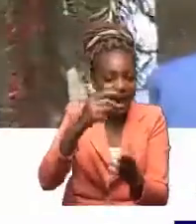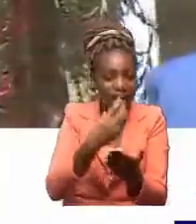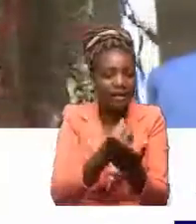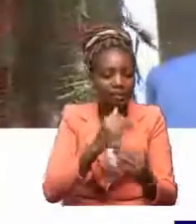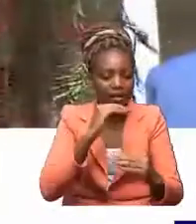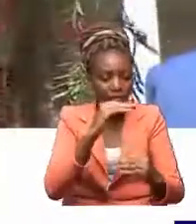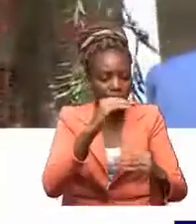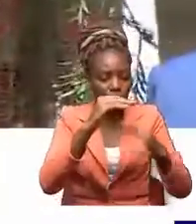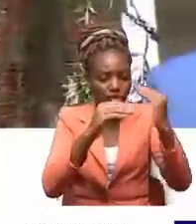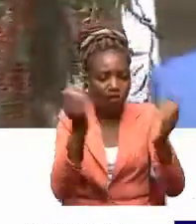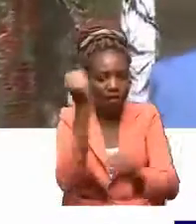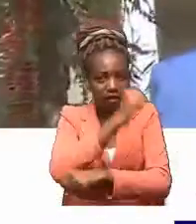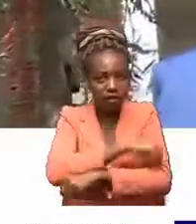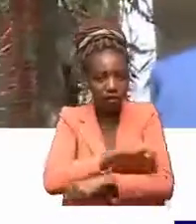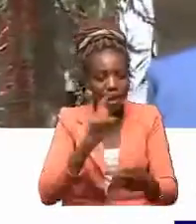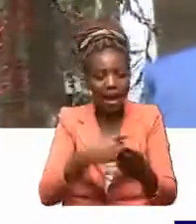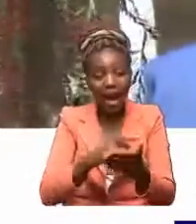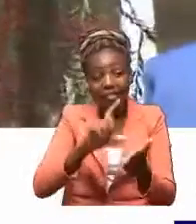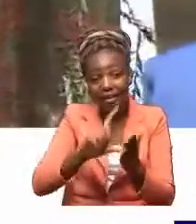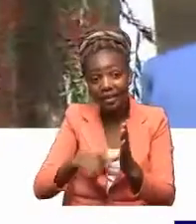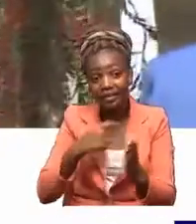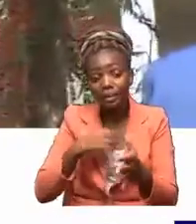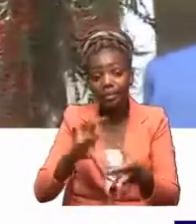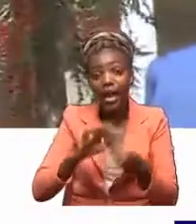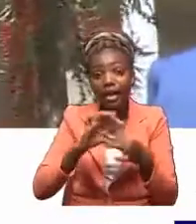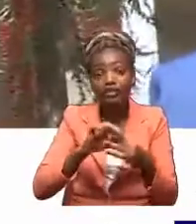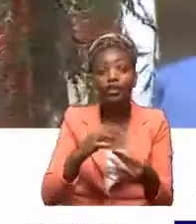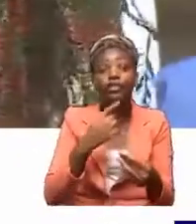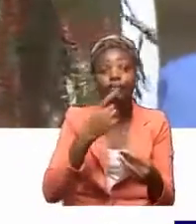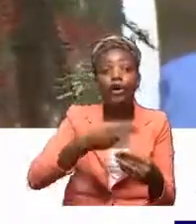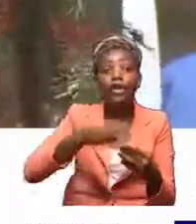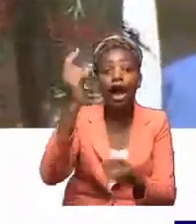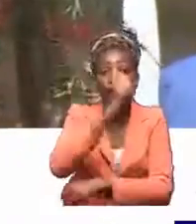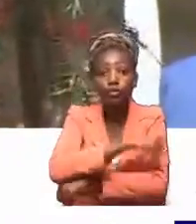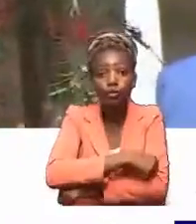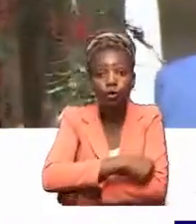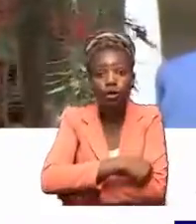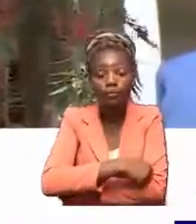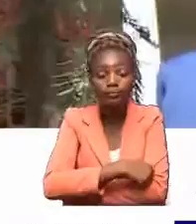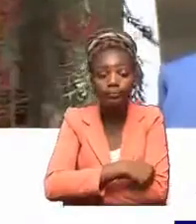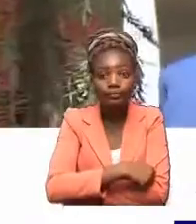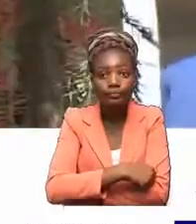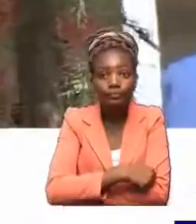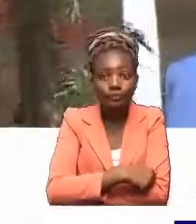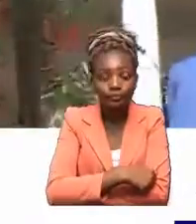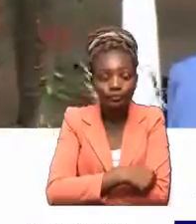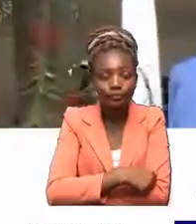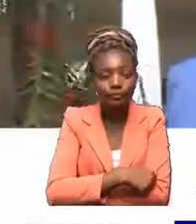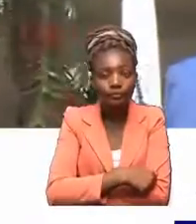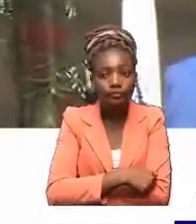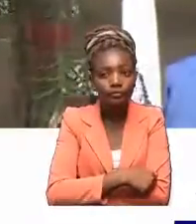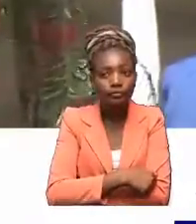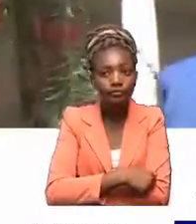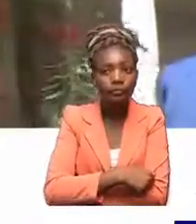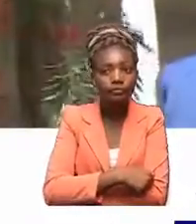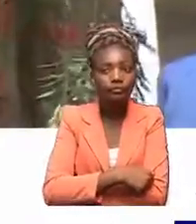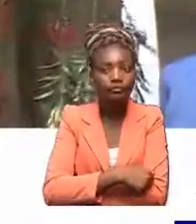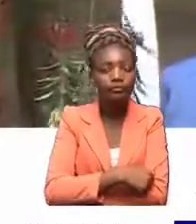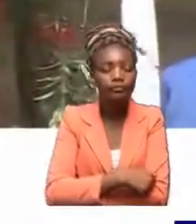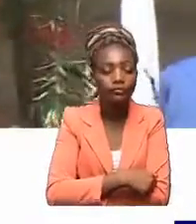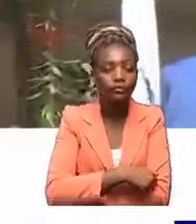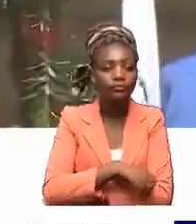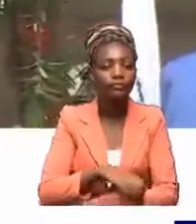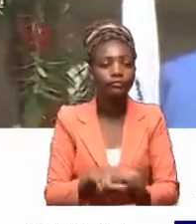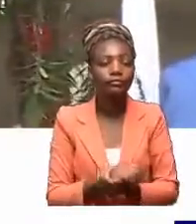hiyo shule. Na baadaye nikaenda Moi High School Kabarak, ambaye pia ilikuwa ni shule ambaye alisimamia, na hata jina kama vile unasikia ni